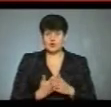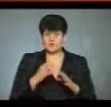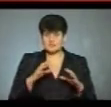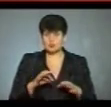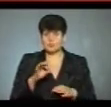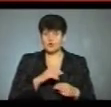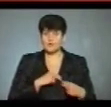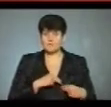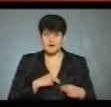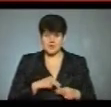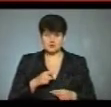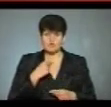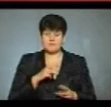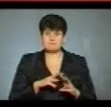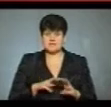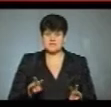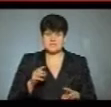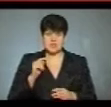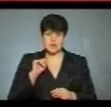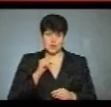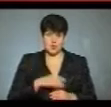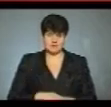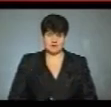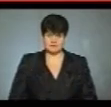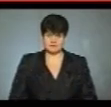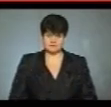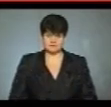працю, каже міністр економіки Тимофій Милованов.